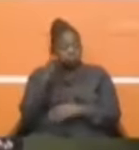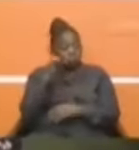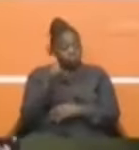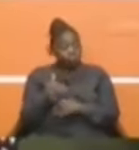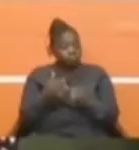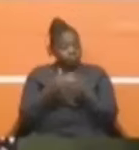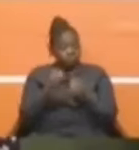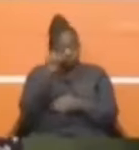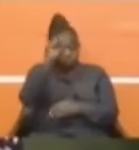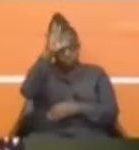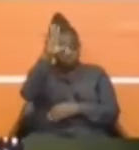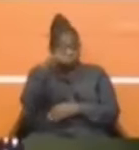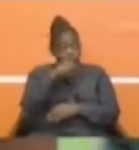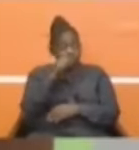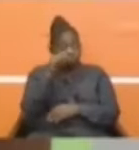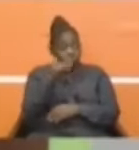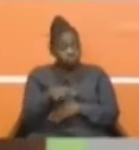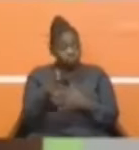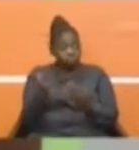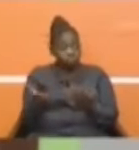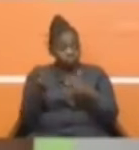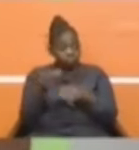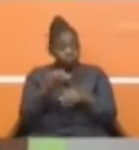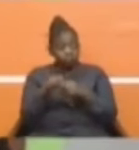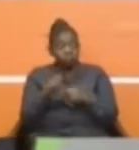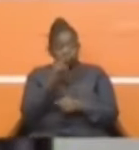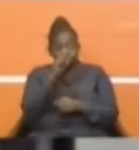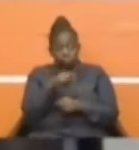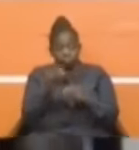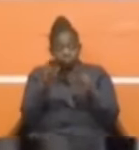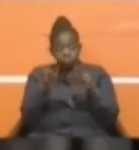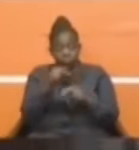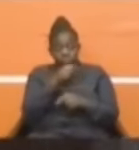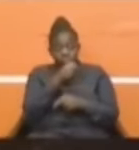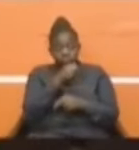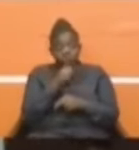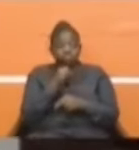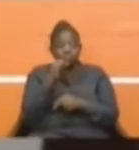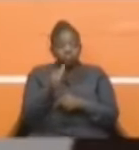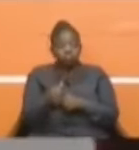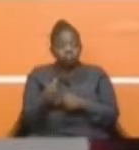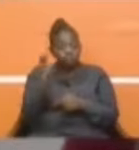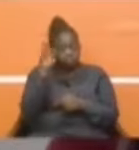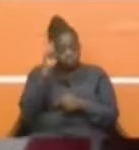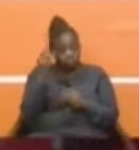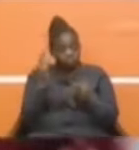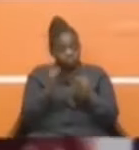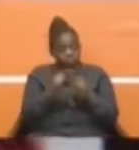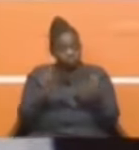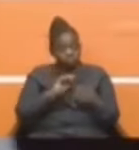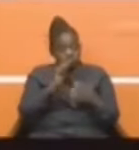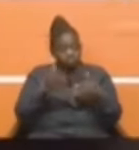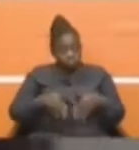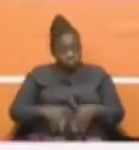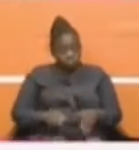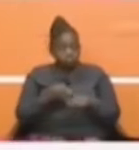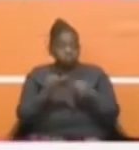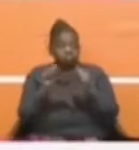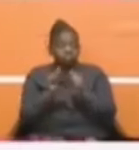akulembeze ewunyiza sande okufa ennyo ku nkoko zaabula natujukira buli mukazi we yayitamu nga muzaalira abaana basoba mu